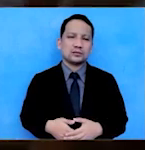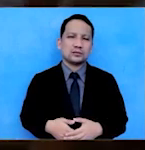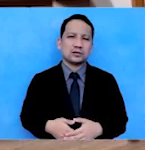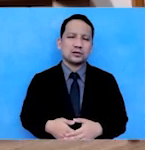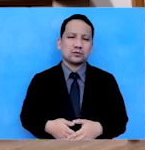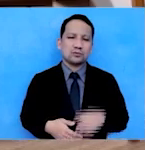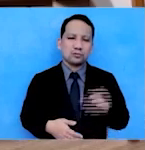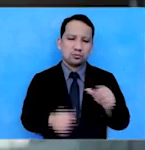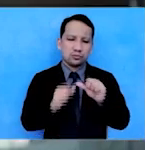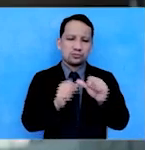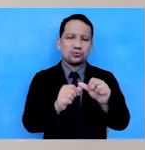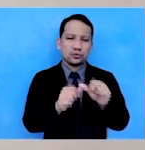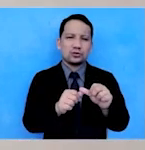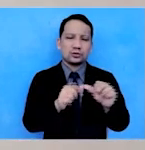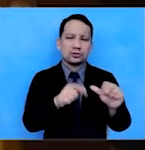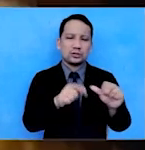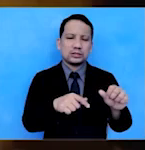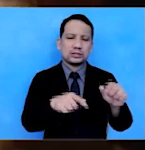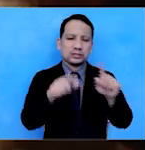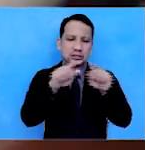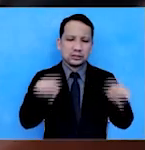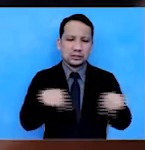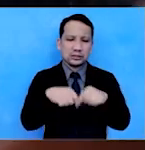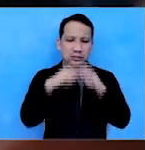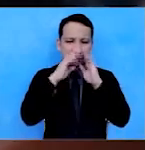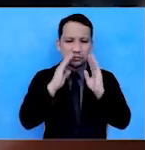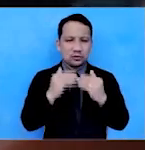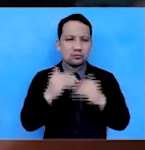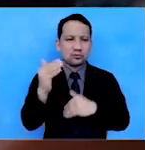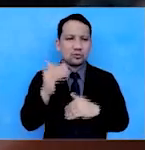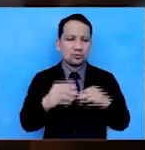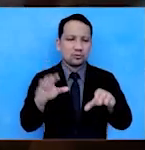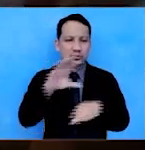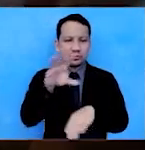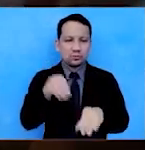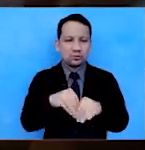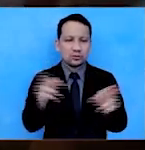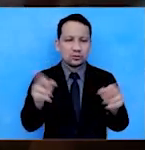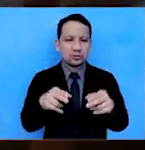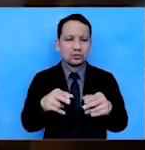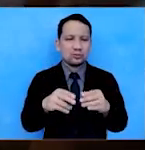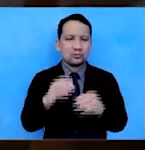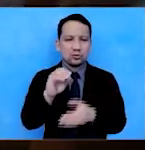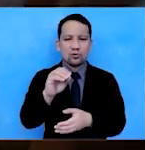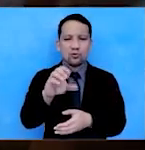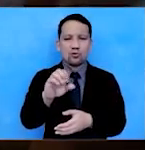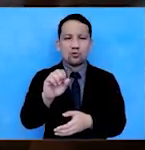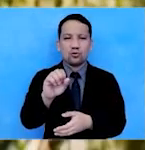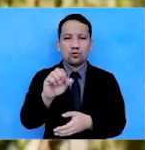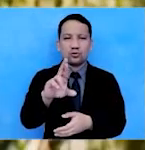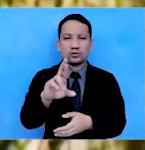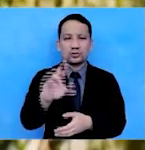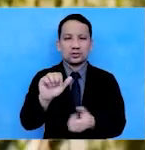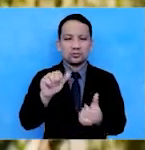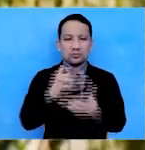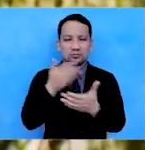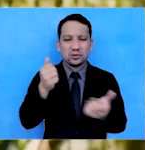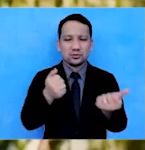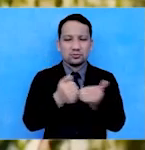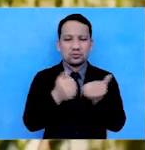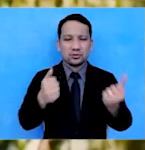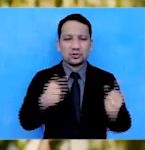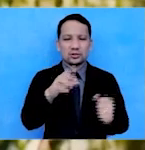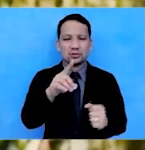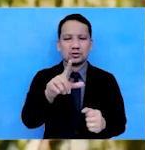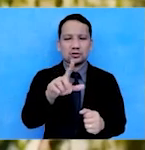Patuloy pa rin ang kampanya ng Triangle of Sadness para makapasok sa shortlist ng Oscar nominees for Best Supporting Actress, si